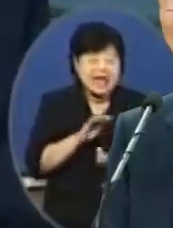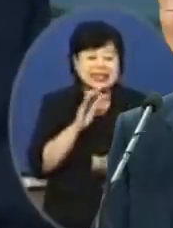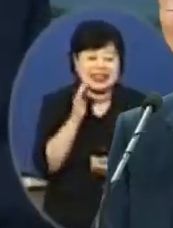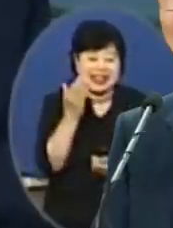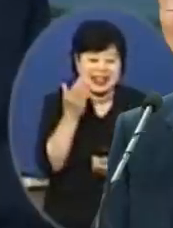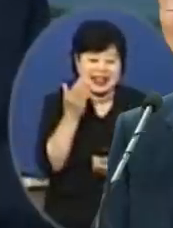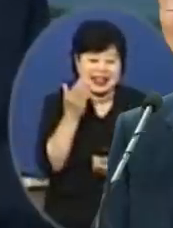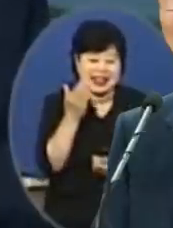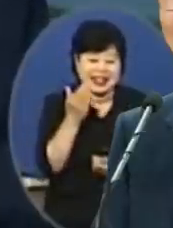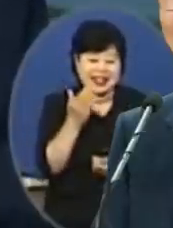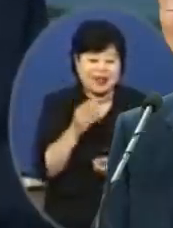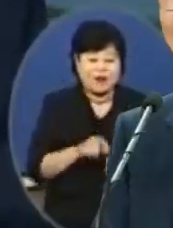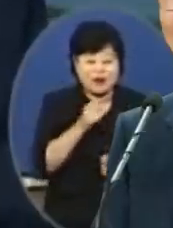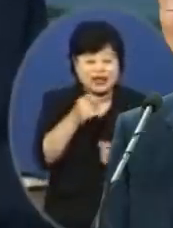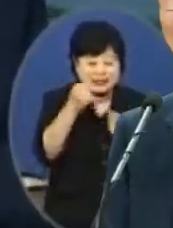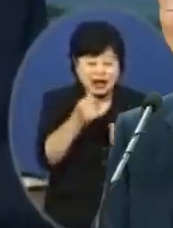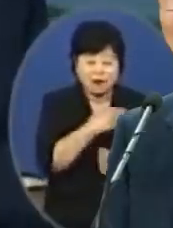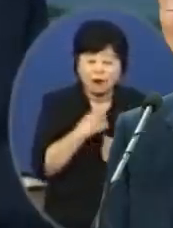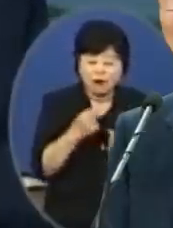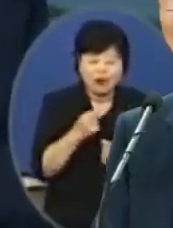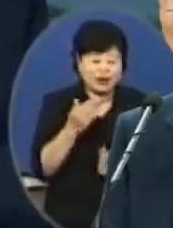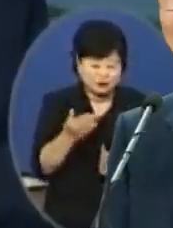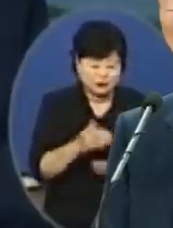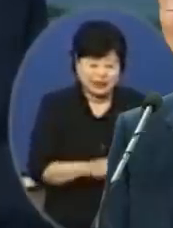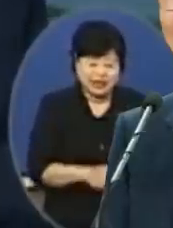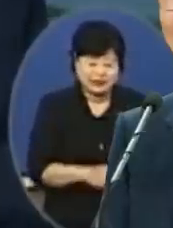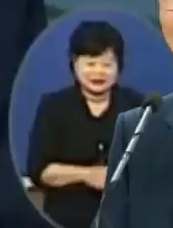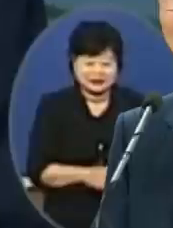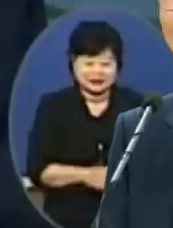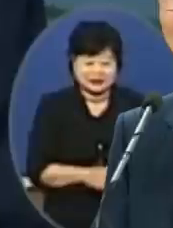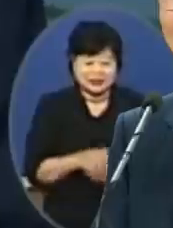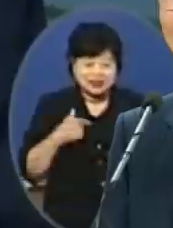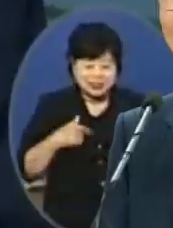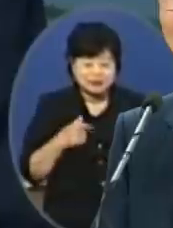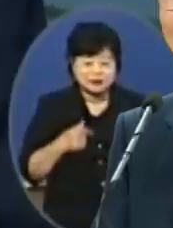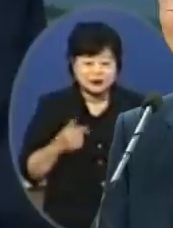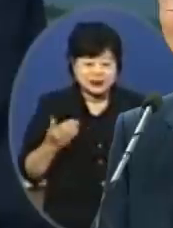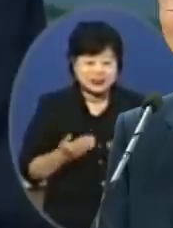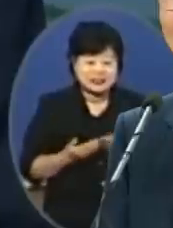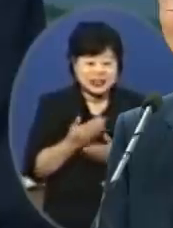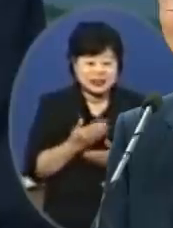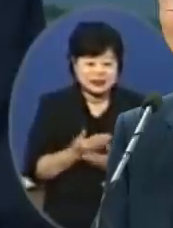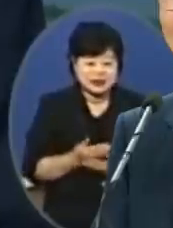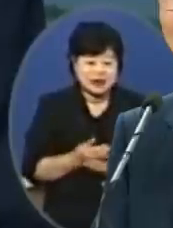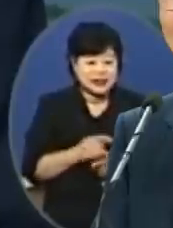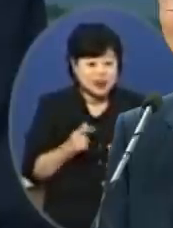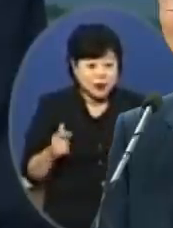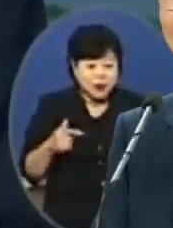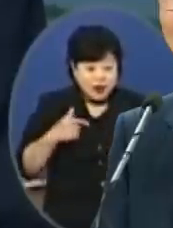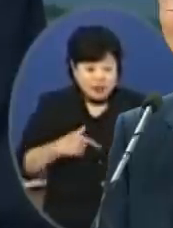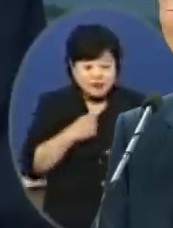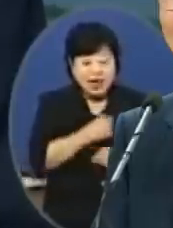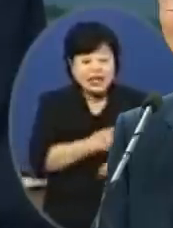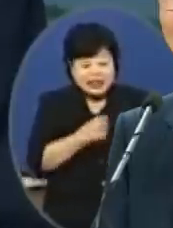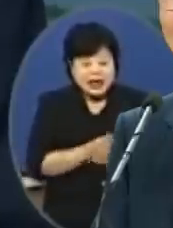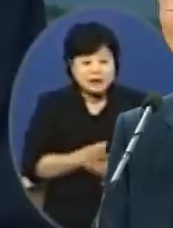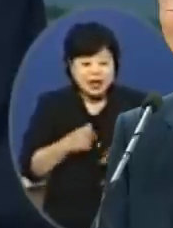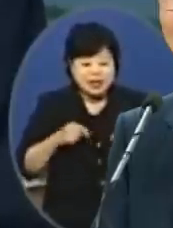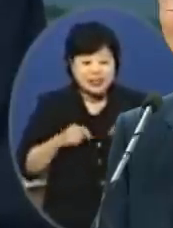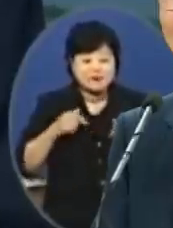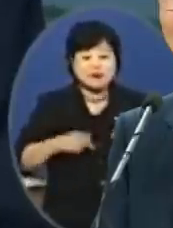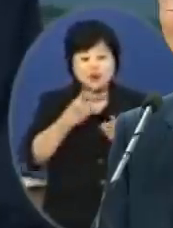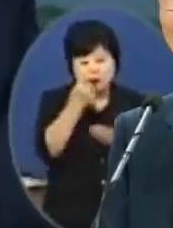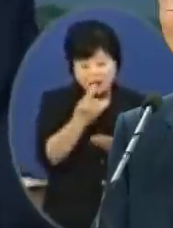되어서 장수하게 하고 건강하게 하는 것입니다. 기쁜 일이 있어서 기쁜 것이 아니라 우리가 기뻐하기 때문에 기쁨이